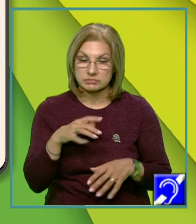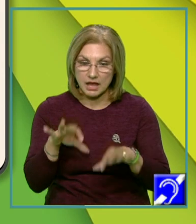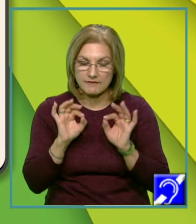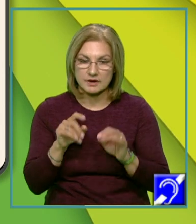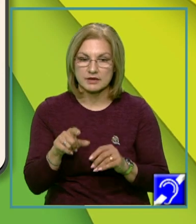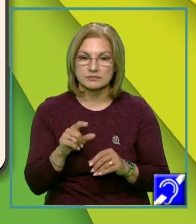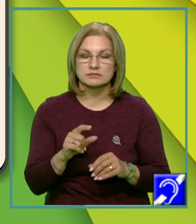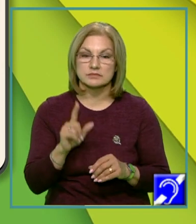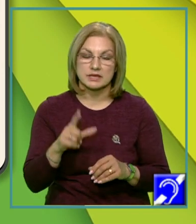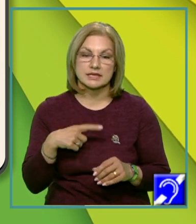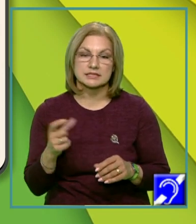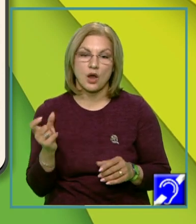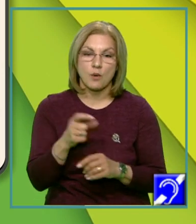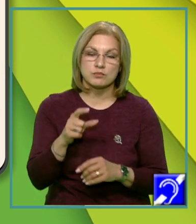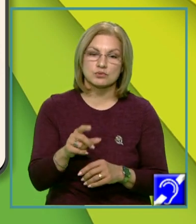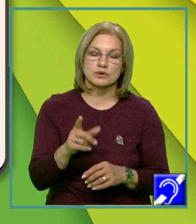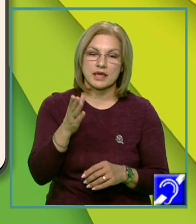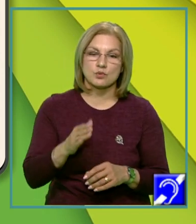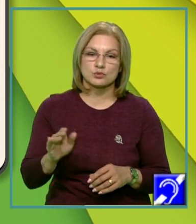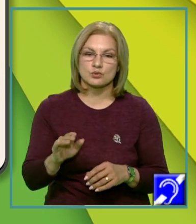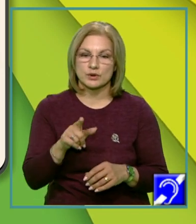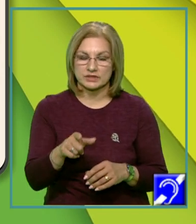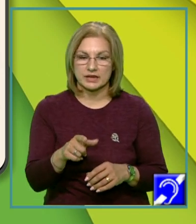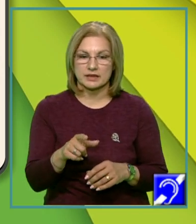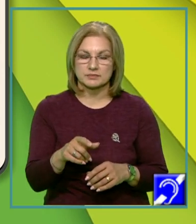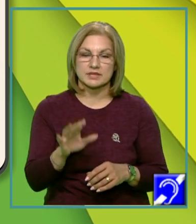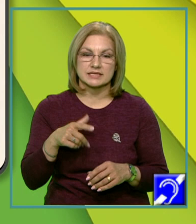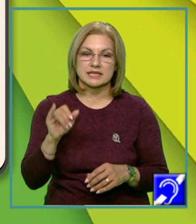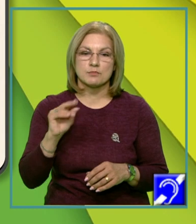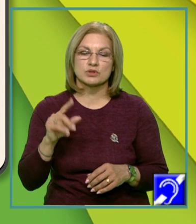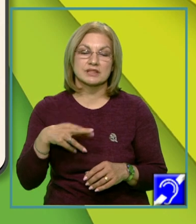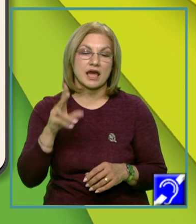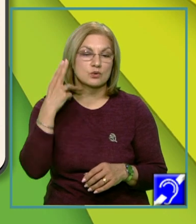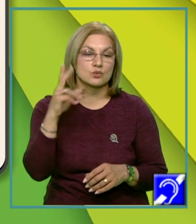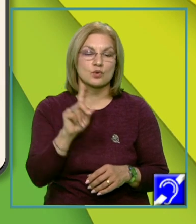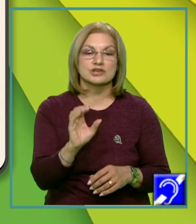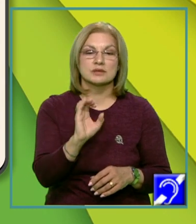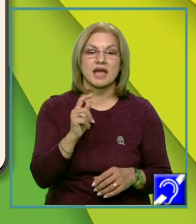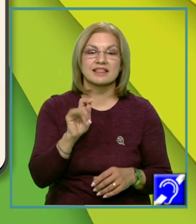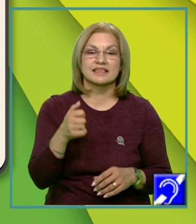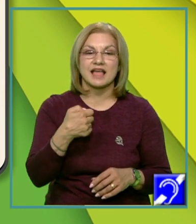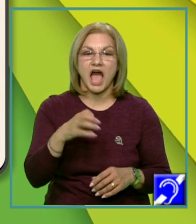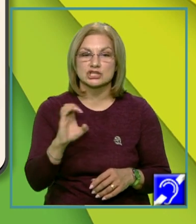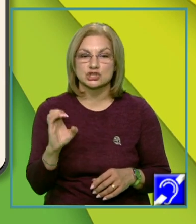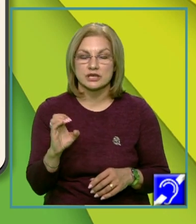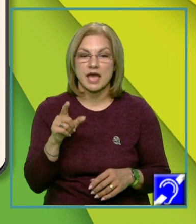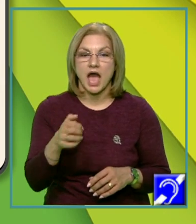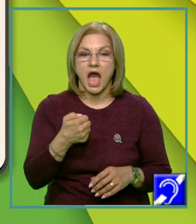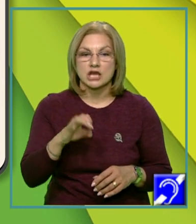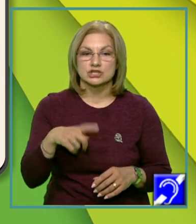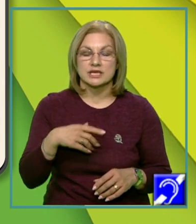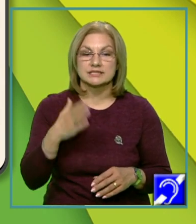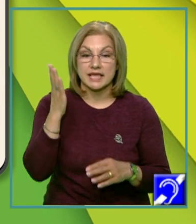unghiului drept este ipotenuză dar nu cunoa ten cateta AC AC este diagonala trapezului